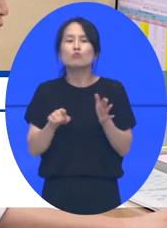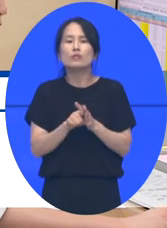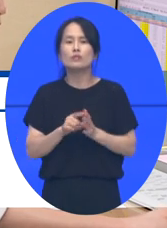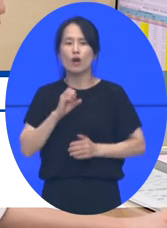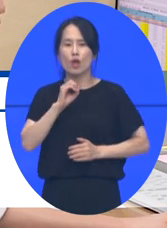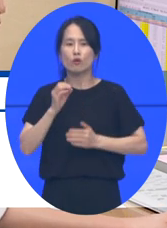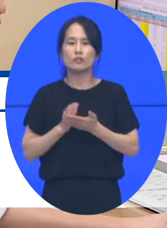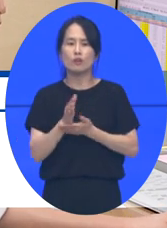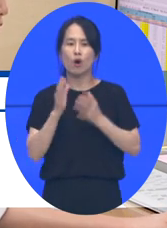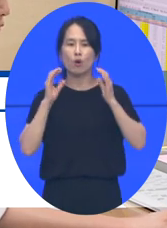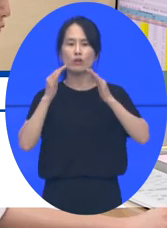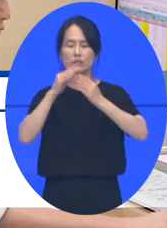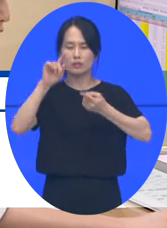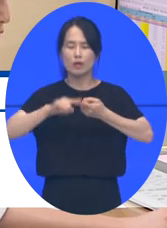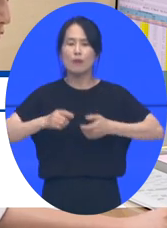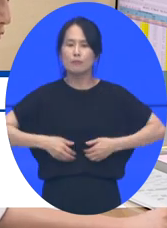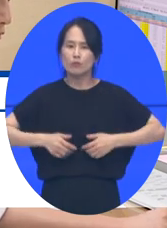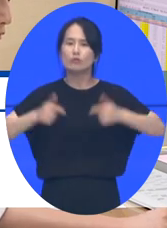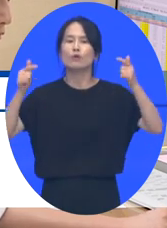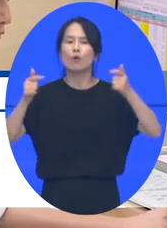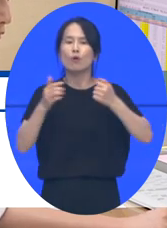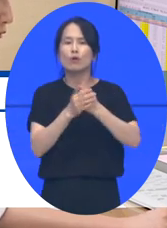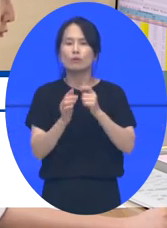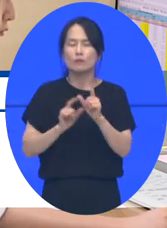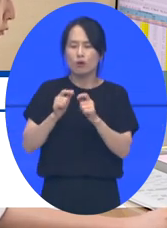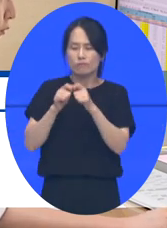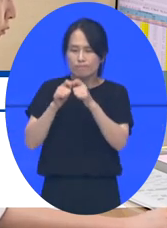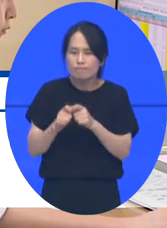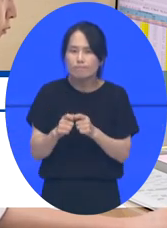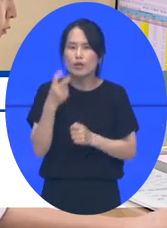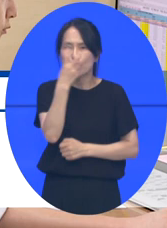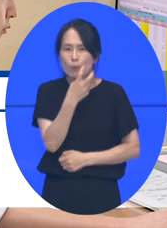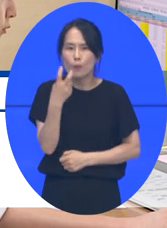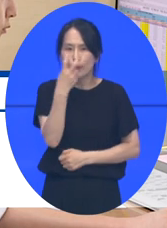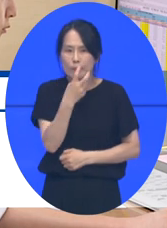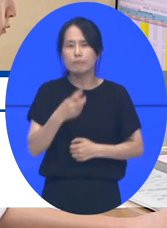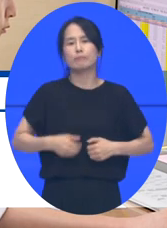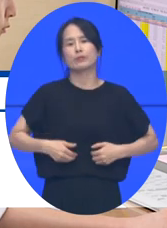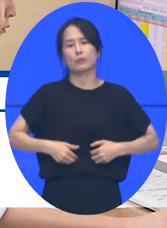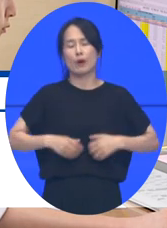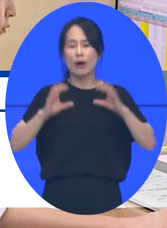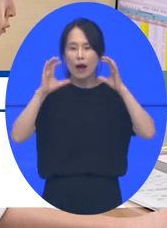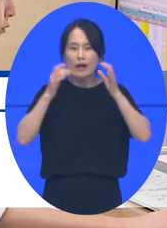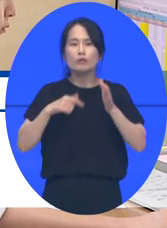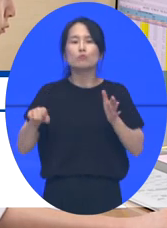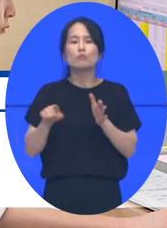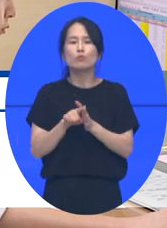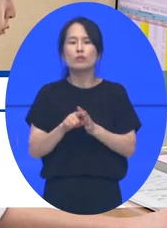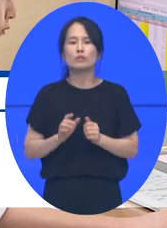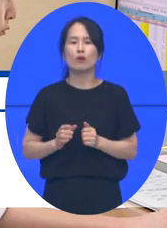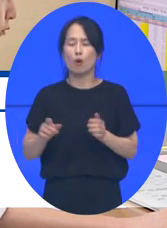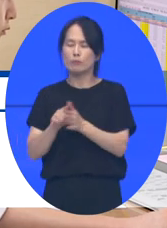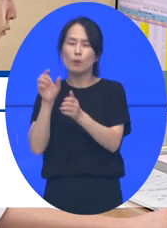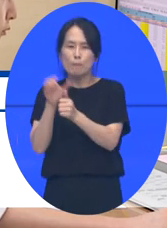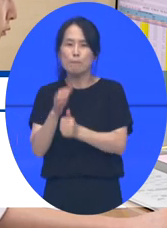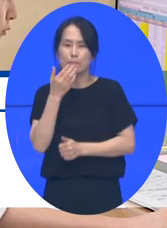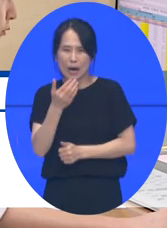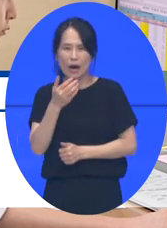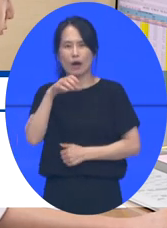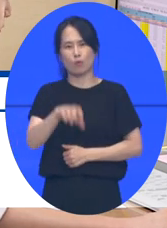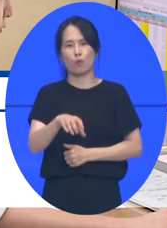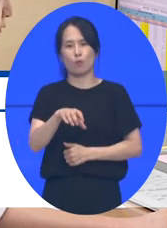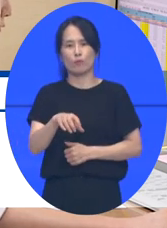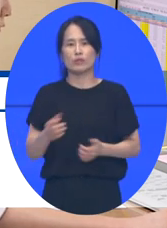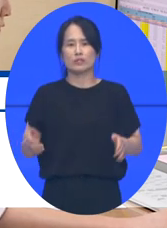전용 어린이집에 대한 수요가 늘고 있어 더욱 세심한 보살핌이 필요한 영세아를 위해 믿고 맡길 수